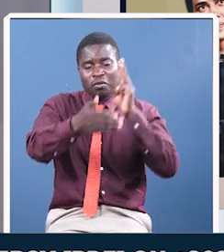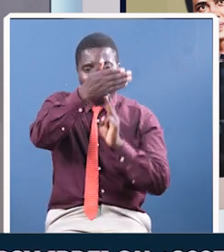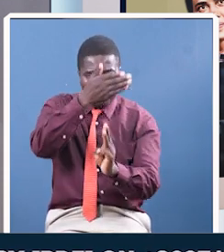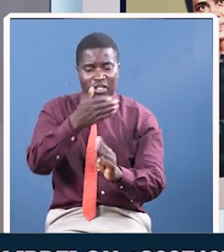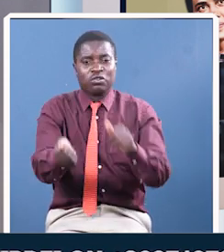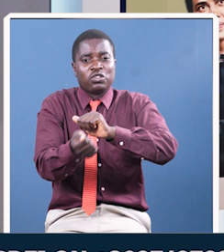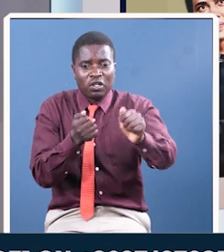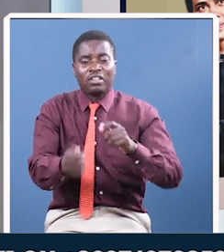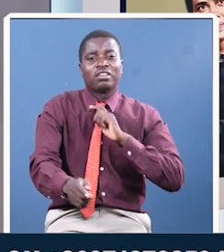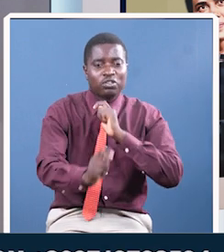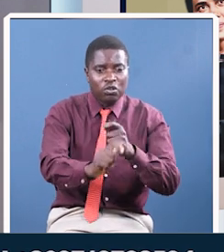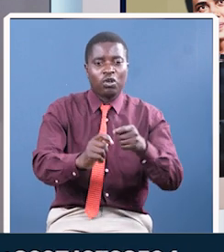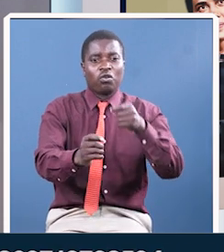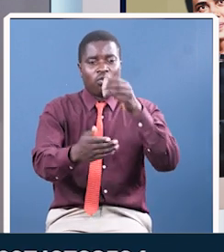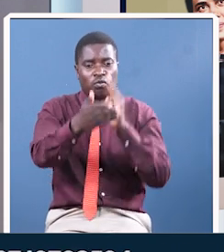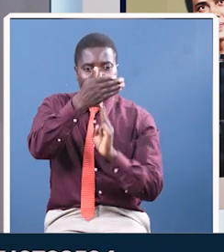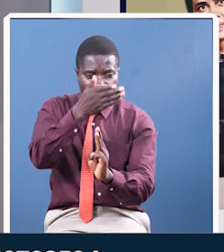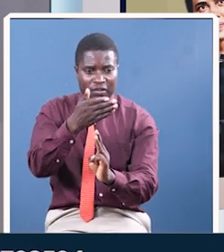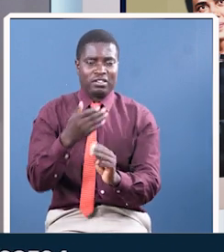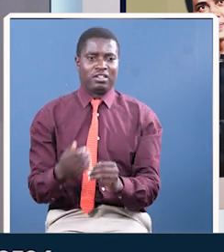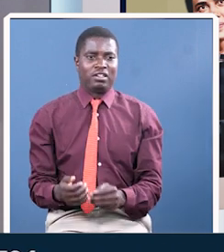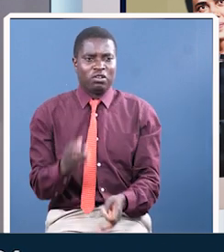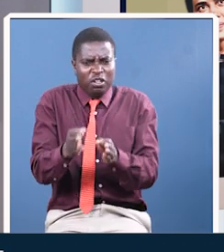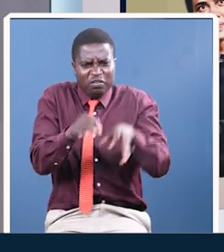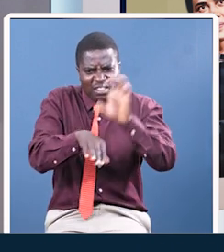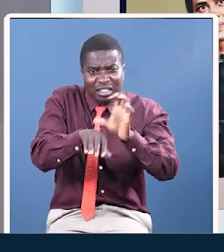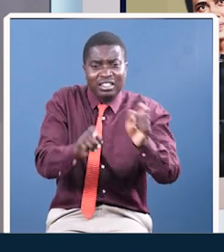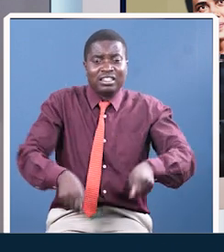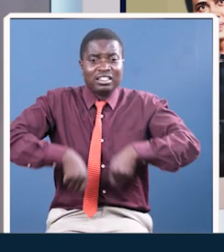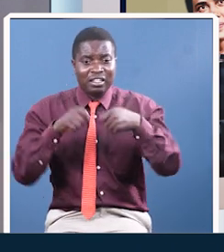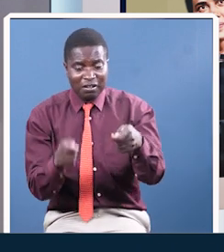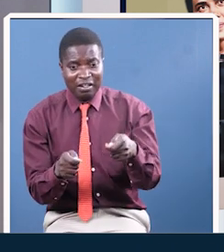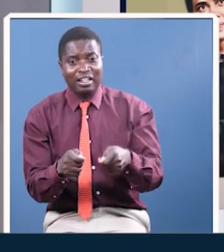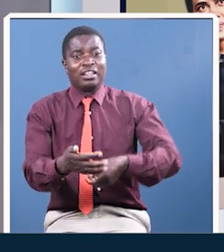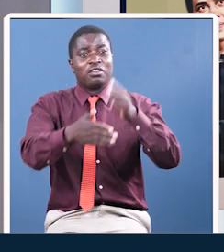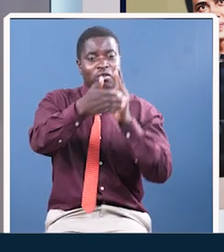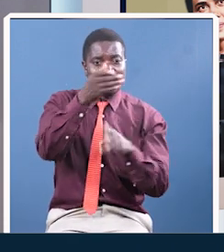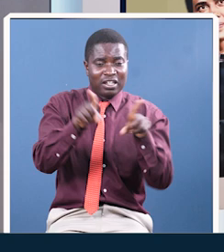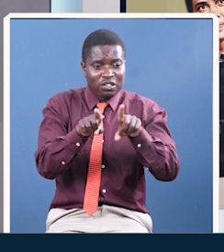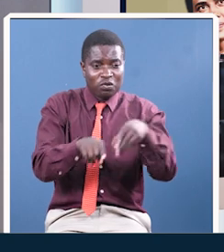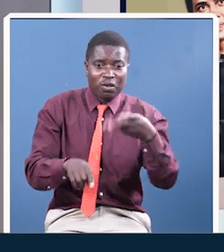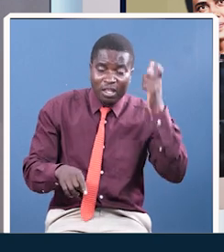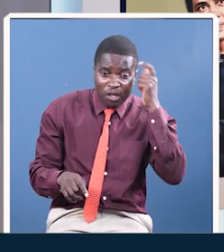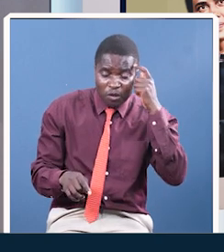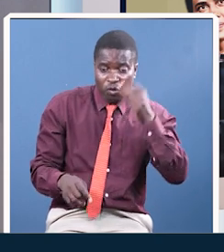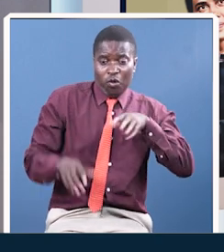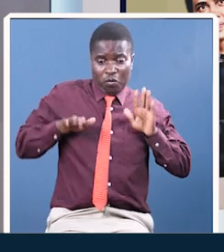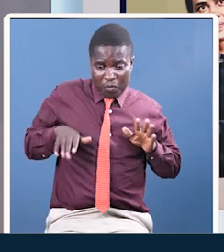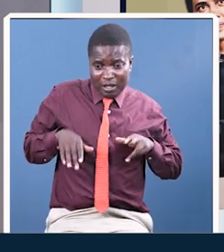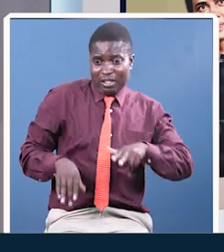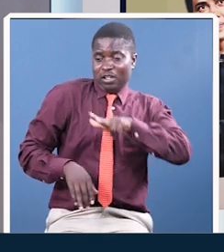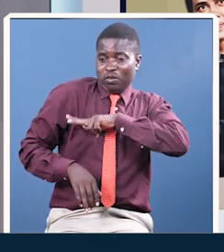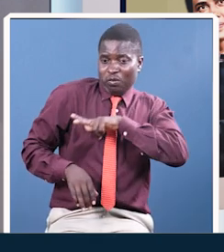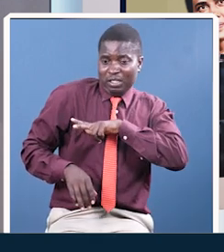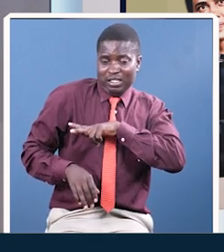prophet. Saka na church yakapiwa muprofita sekudzidza kwatakaita Ellen G. White ma writings ake ari kuuya because she was a